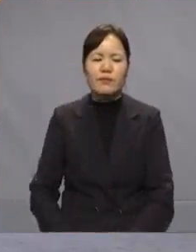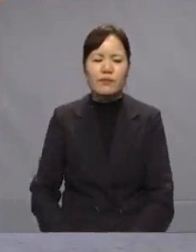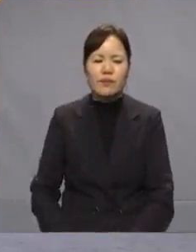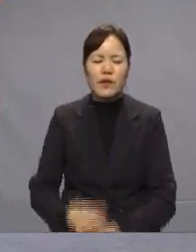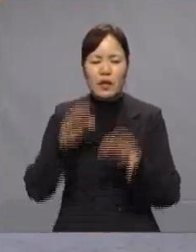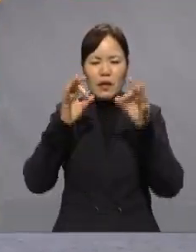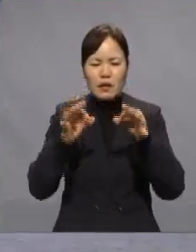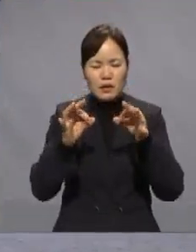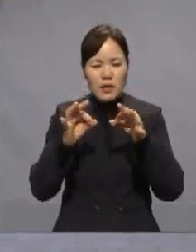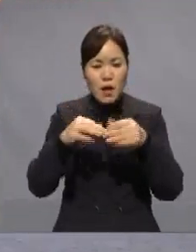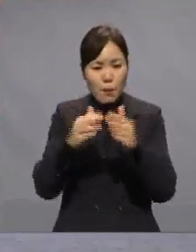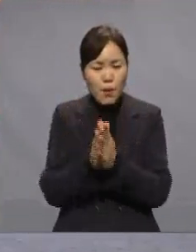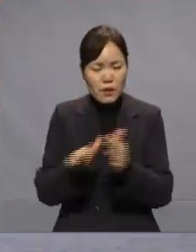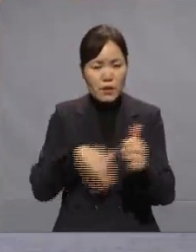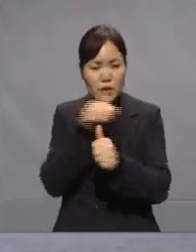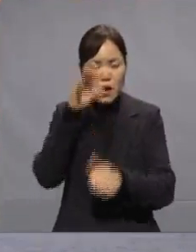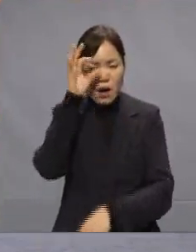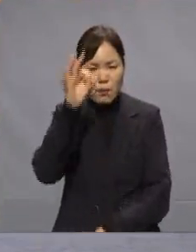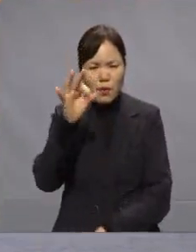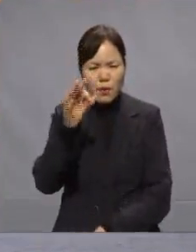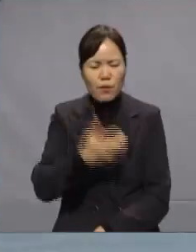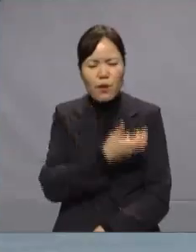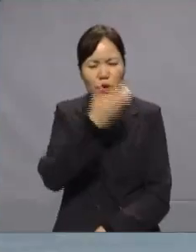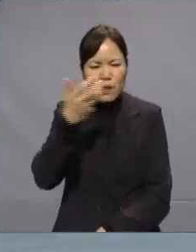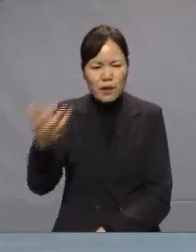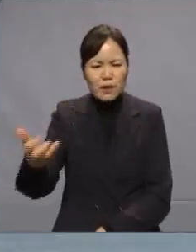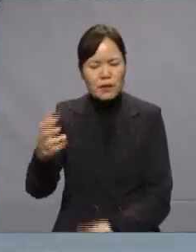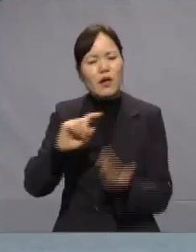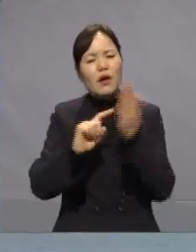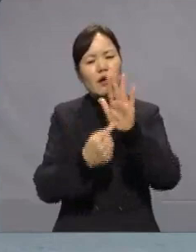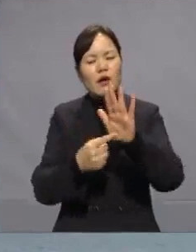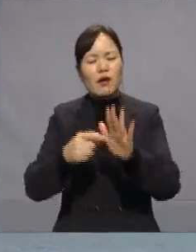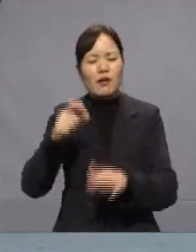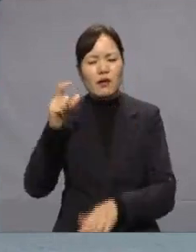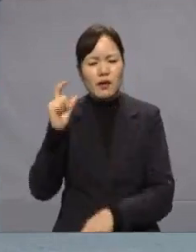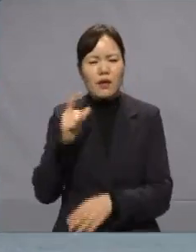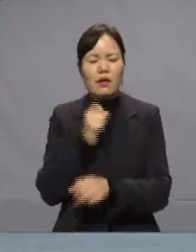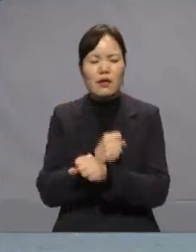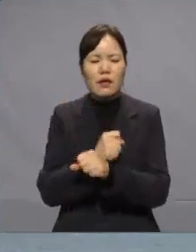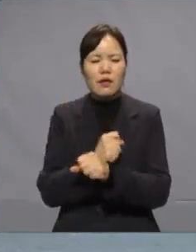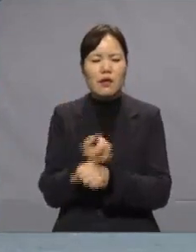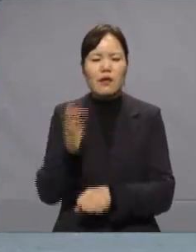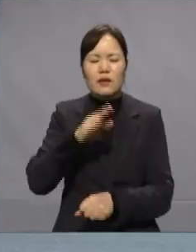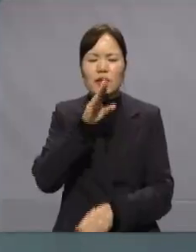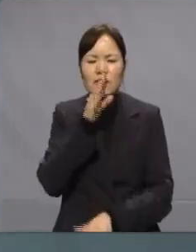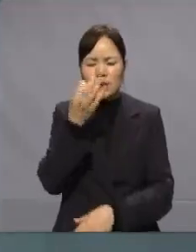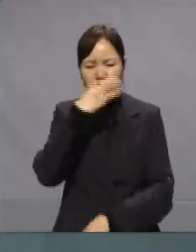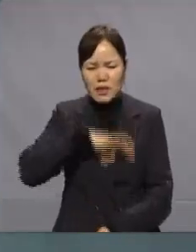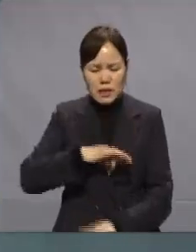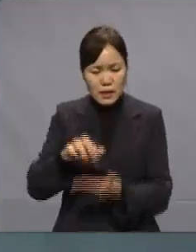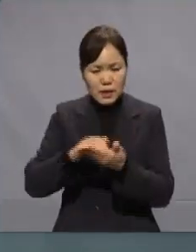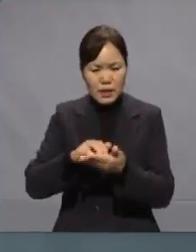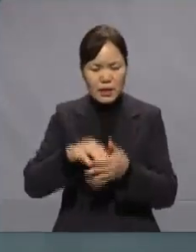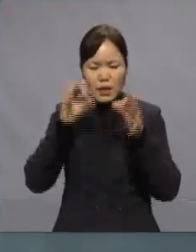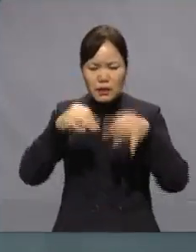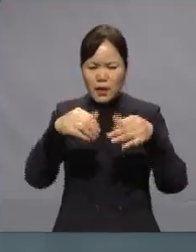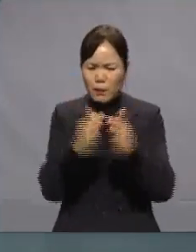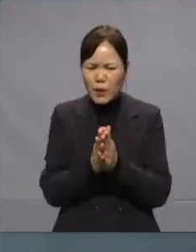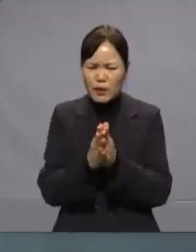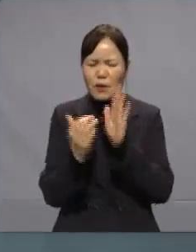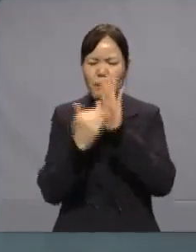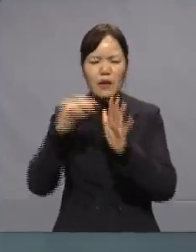폐쇄 현황을 점검하고 이전 안내를 더 강화하겠다는 방침이지만 실익을 따지는 은행들의 폐점 현상은 막기 어려울